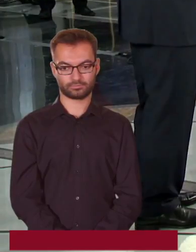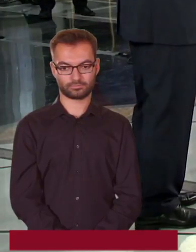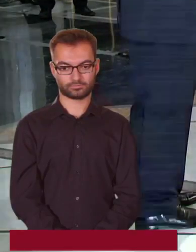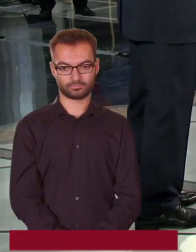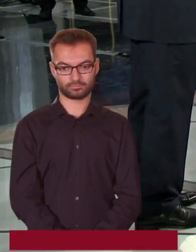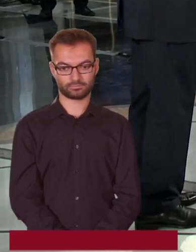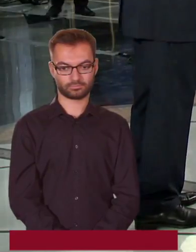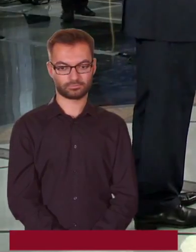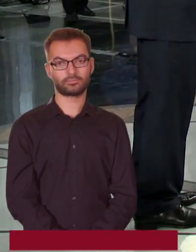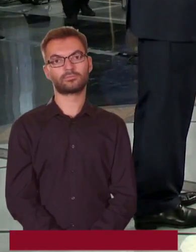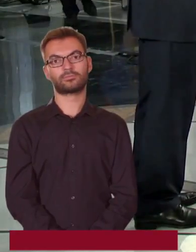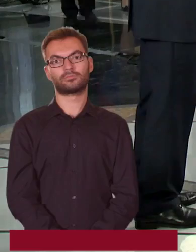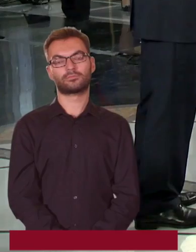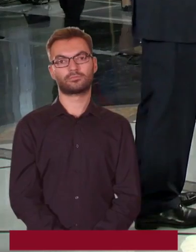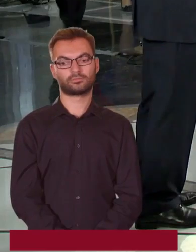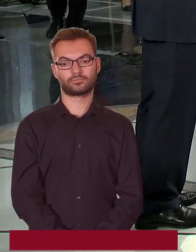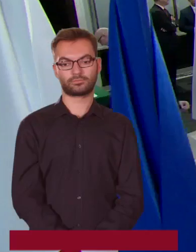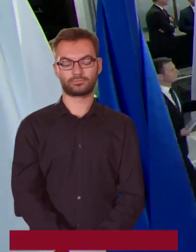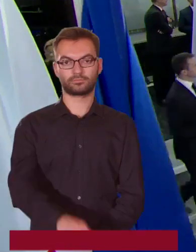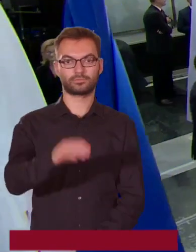Poproszę pana Jerzego Kozłowskiego.